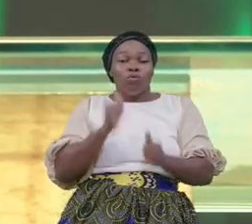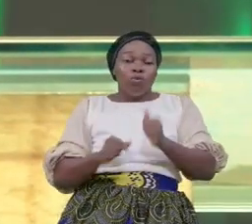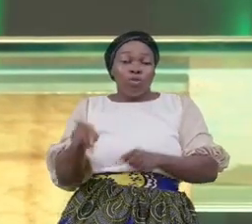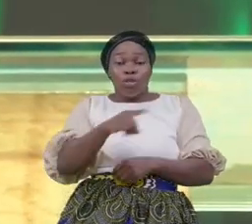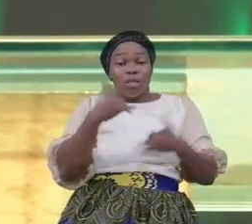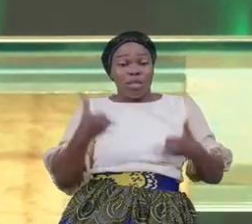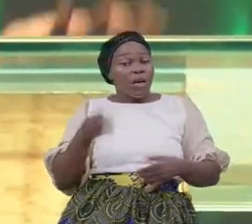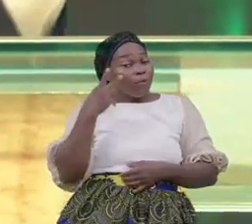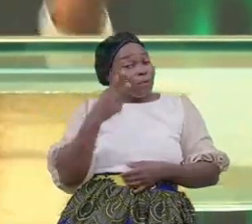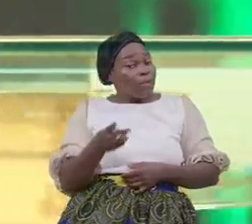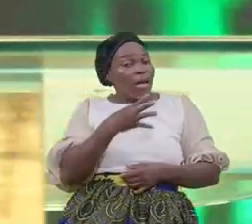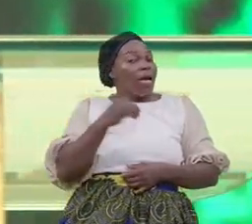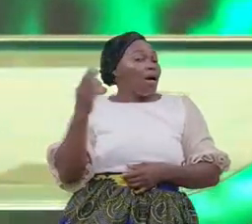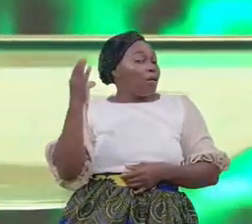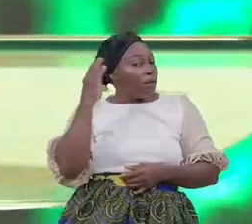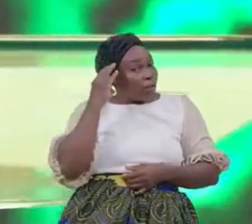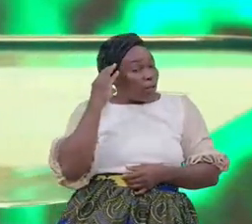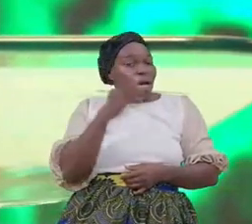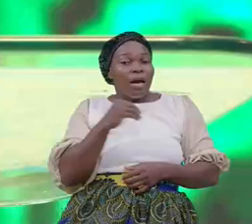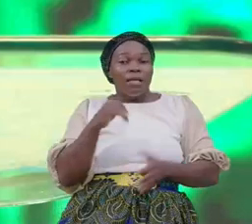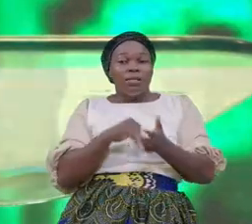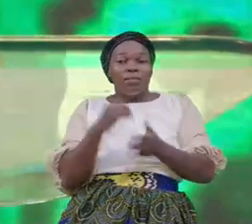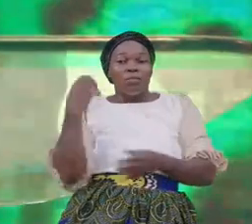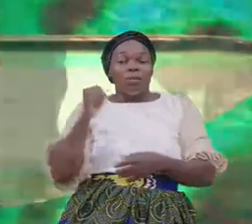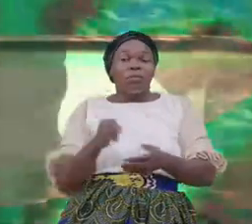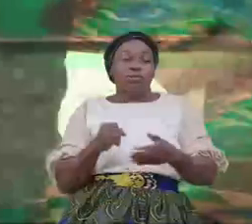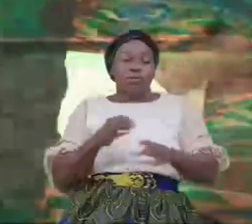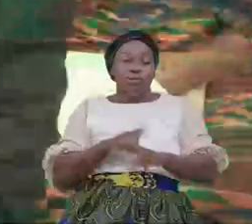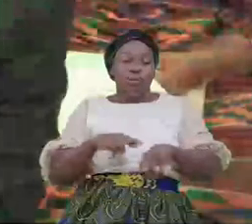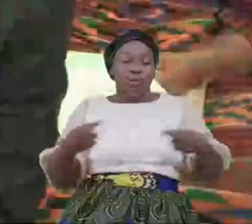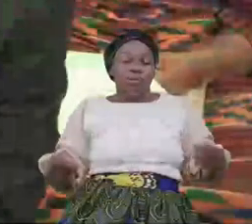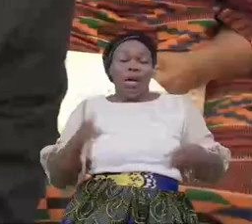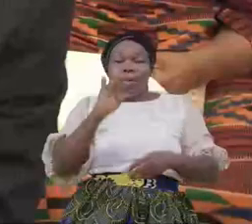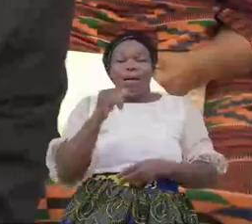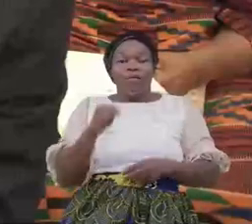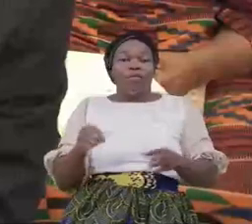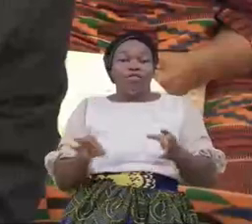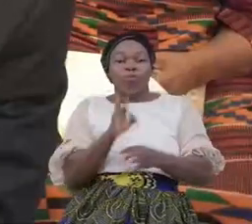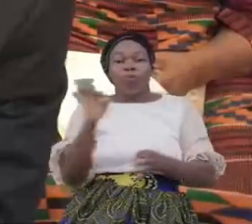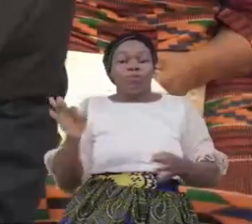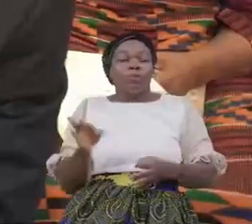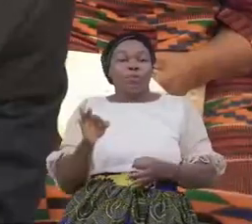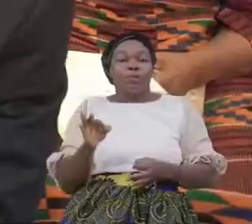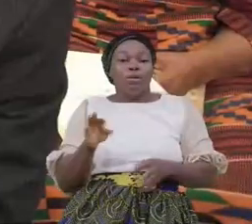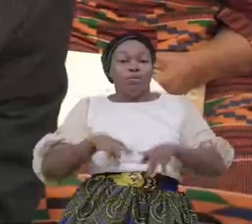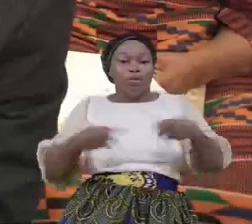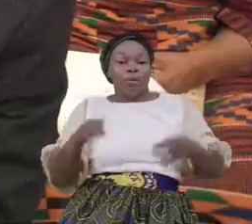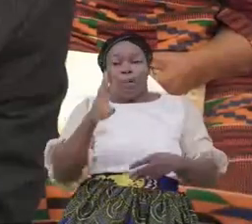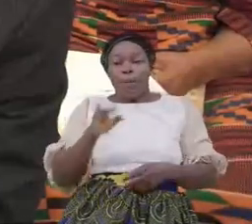maintenant, vous voyez, que vous entendez. Alors, c'était révélé par l'Esprit. C'était révélé par l'Esprit. Le